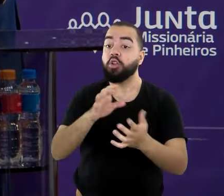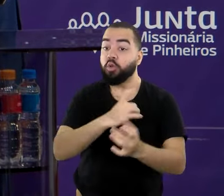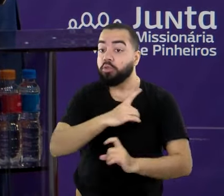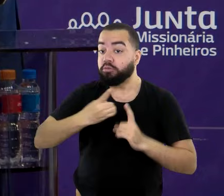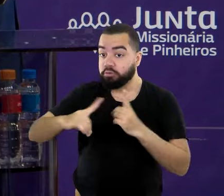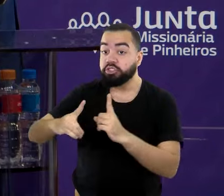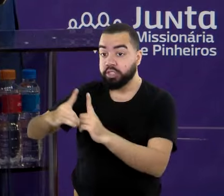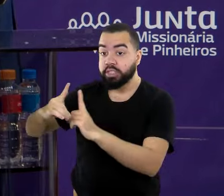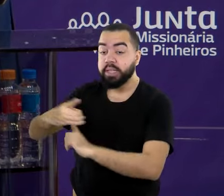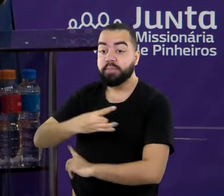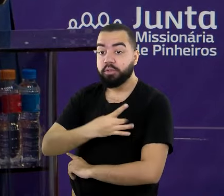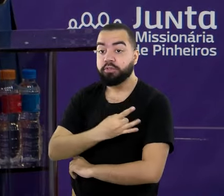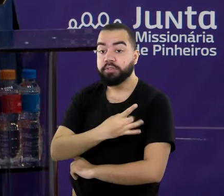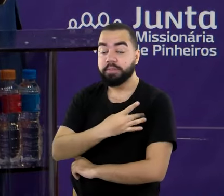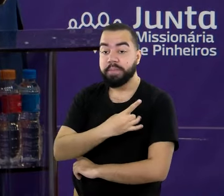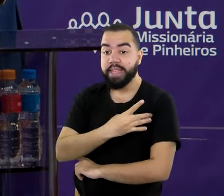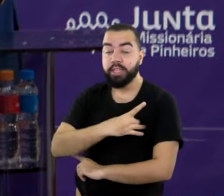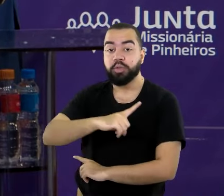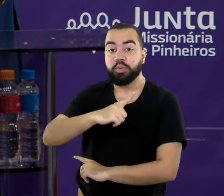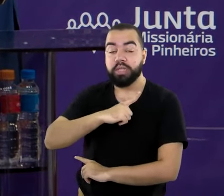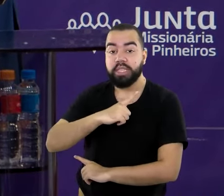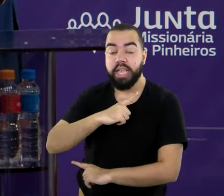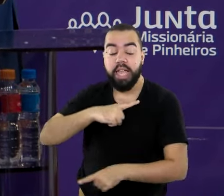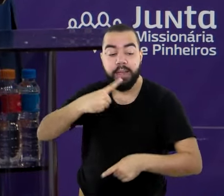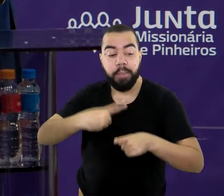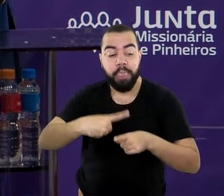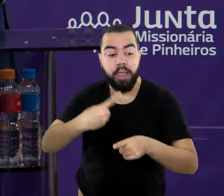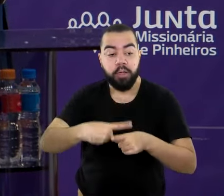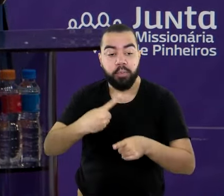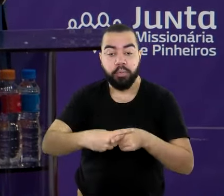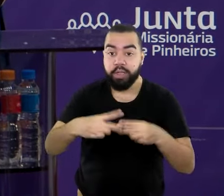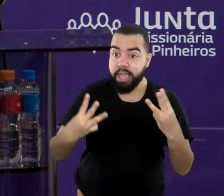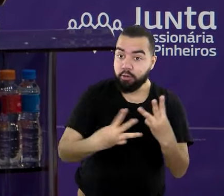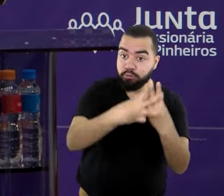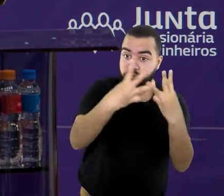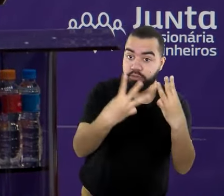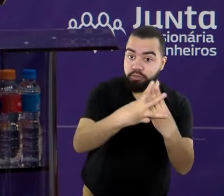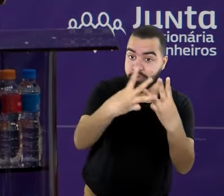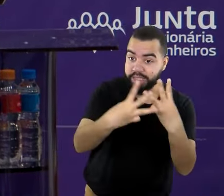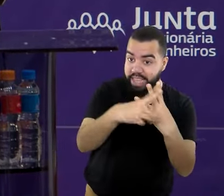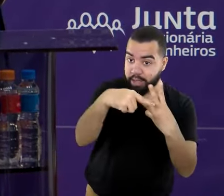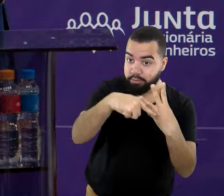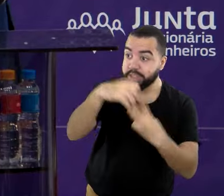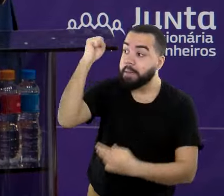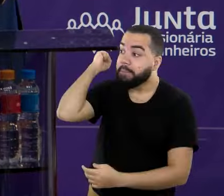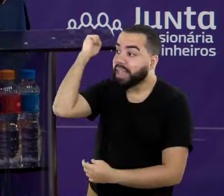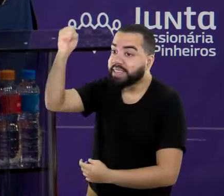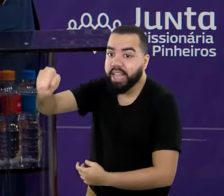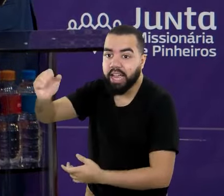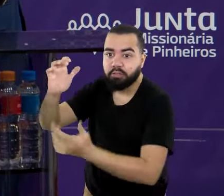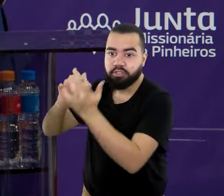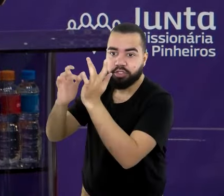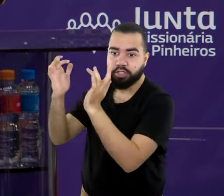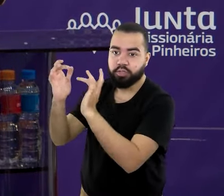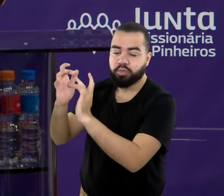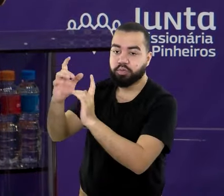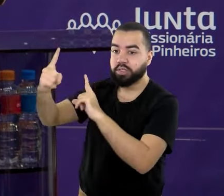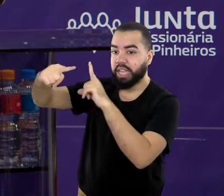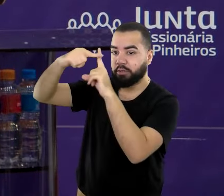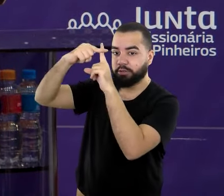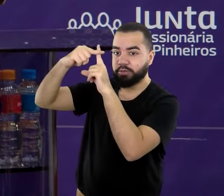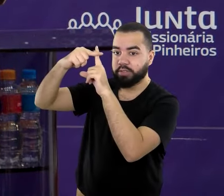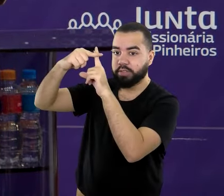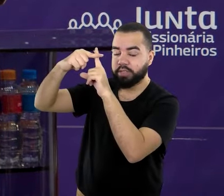박아 죽인 사람들이 그대로 지금 살아 있습니다. Porque aquele que matou Jesus na cruz ainda estava vivo. 그들의 창끝이